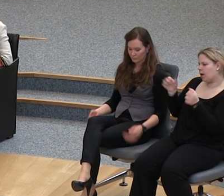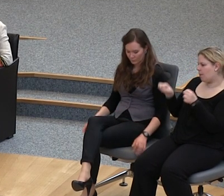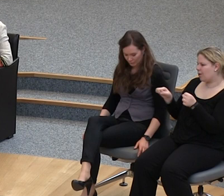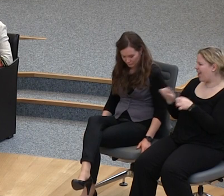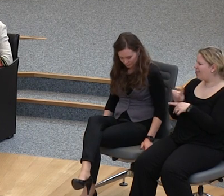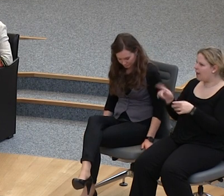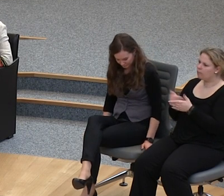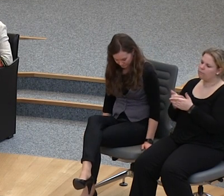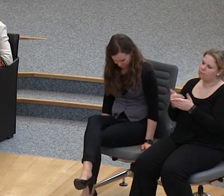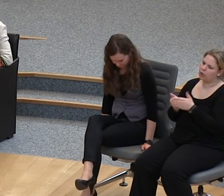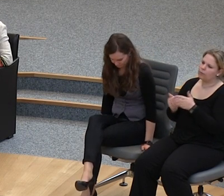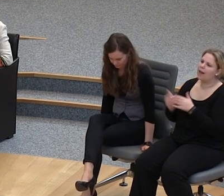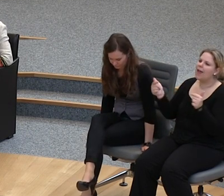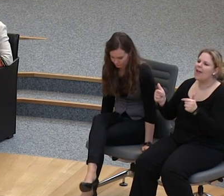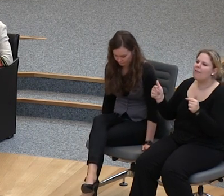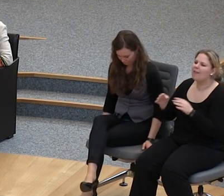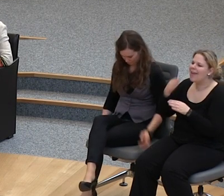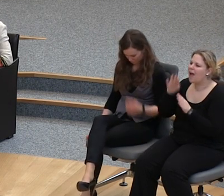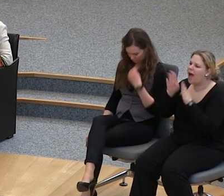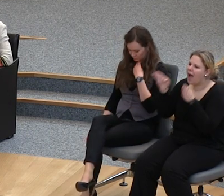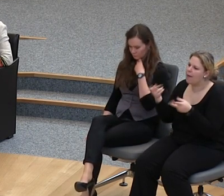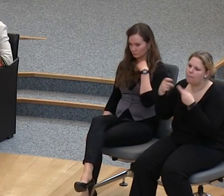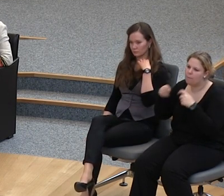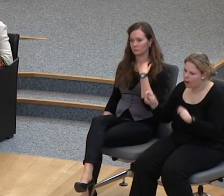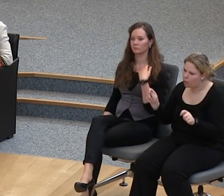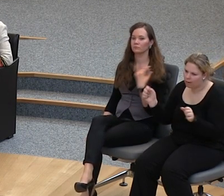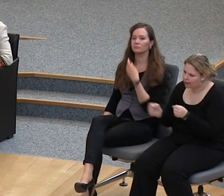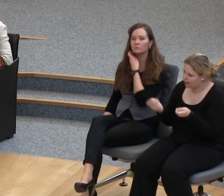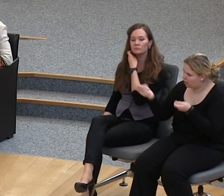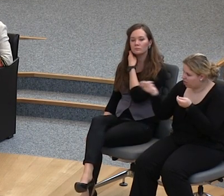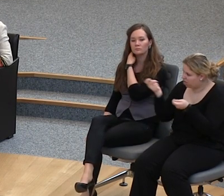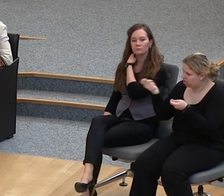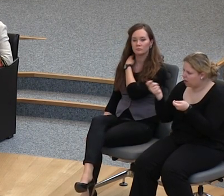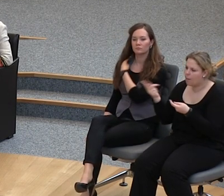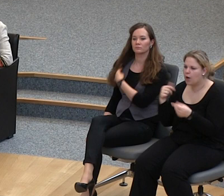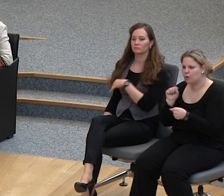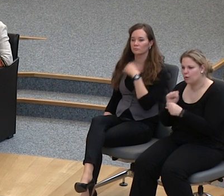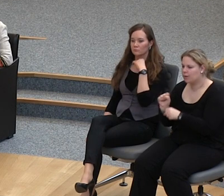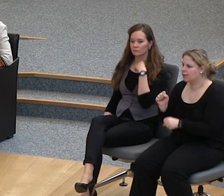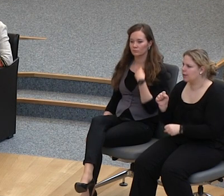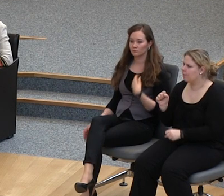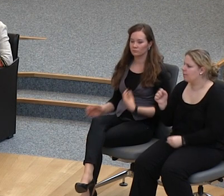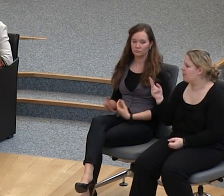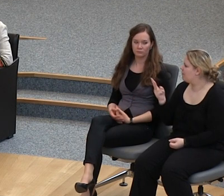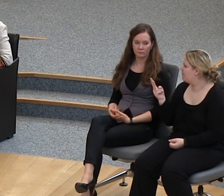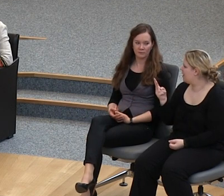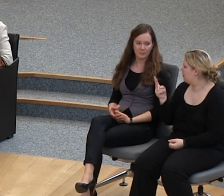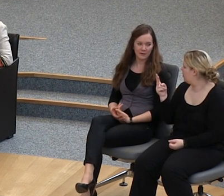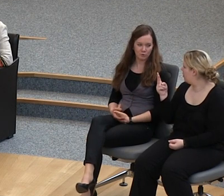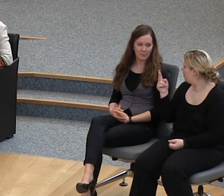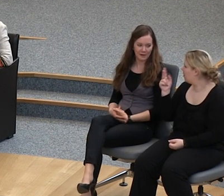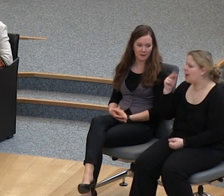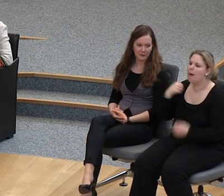dem Bau von Pflegeheimen, haben wir vor, ähnlich wie es Baden-Württemberg gemacht hat, eine